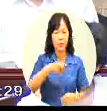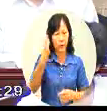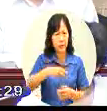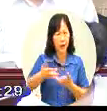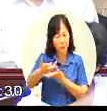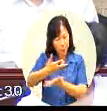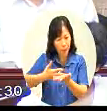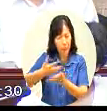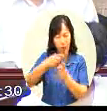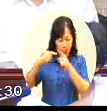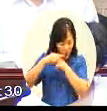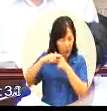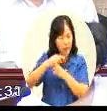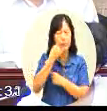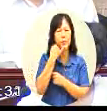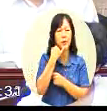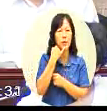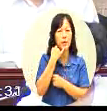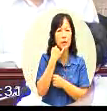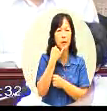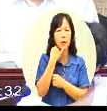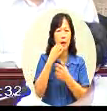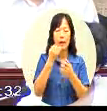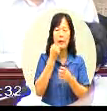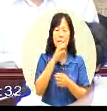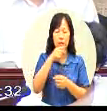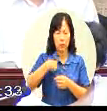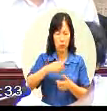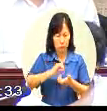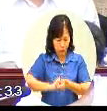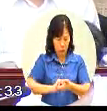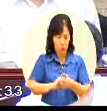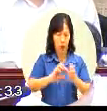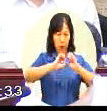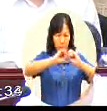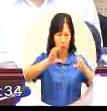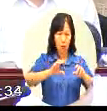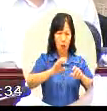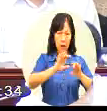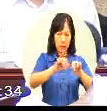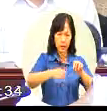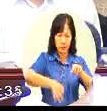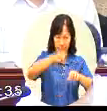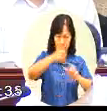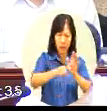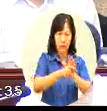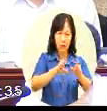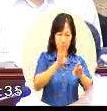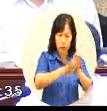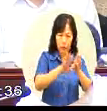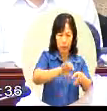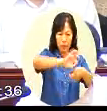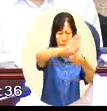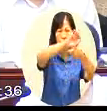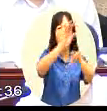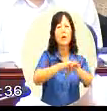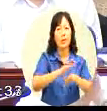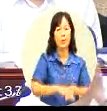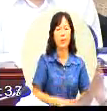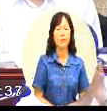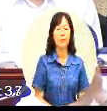互相研究。但是我可以确定的，公告地价只要调高，地价税一定可以增